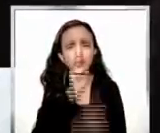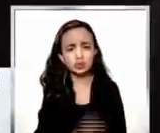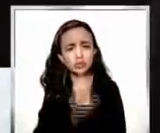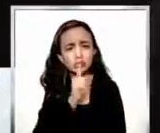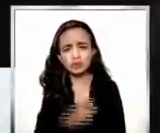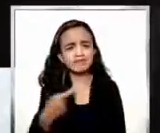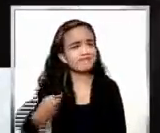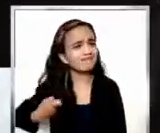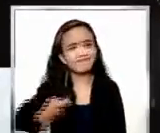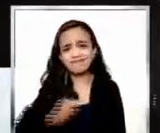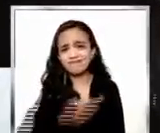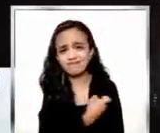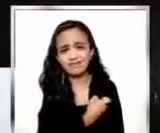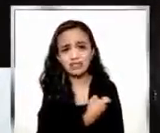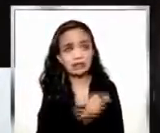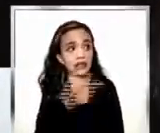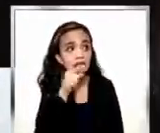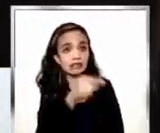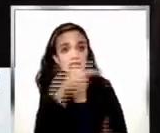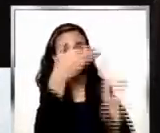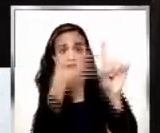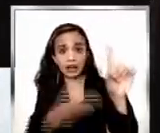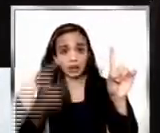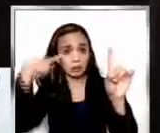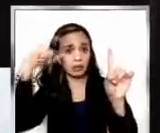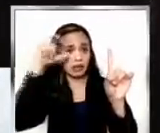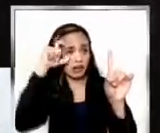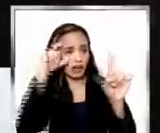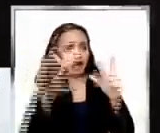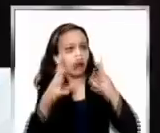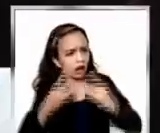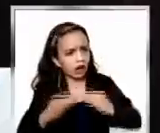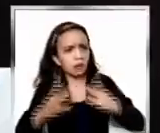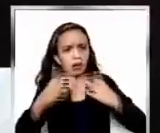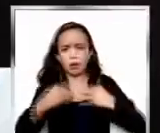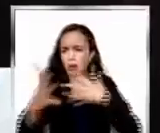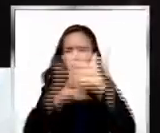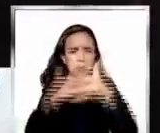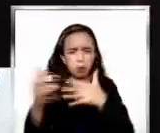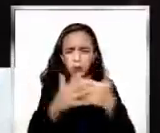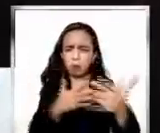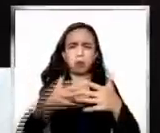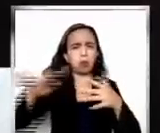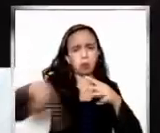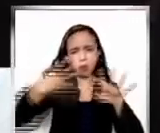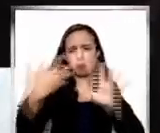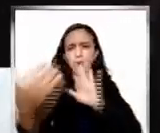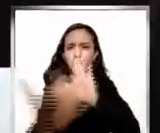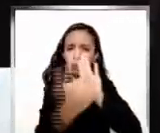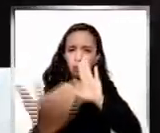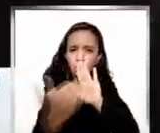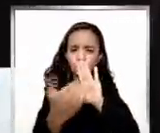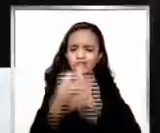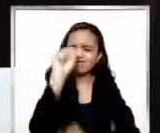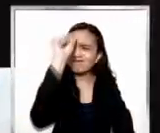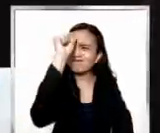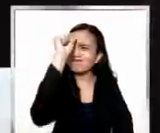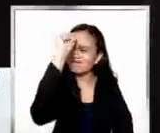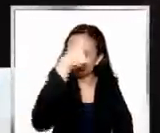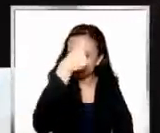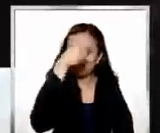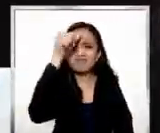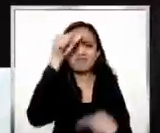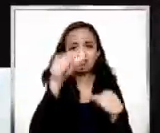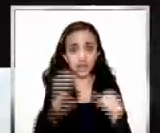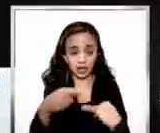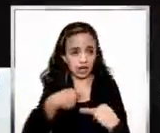tahimik niyang tinanggap ang mga batikos. Natatak sa aming mga magkakapatid na nung sinabihan namin siyang